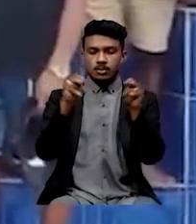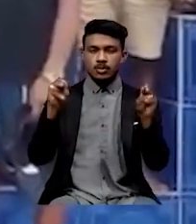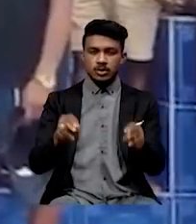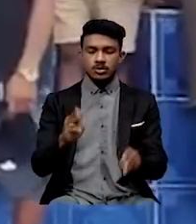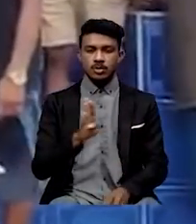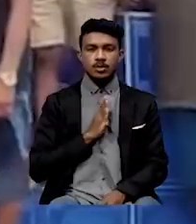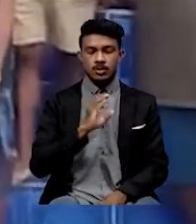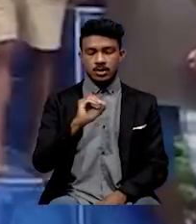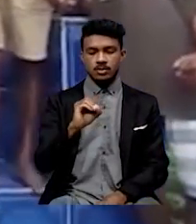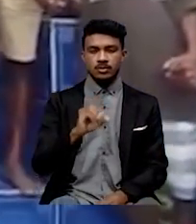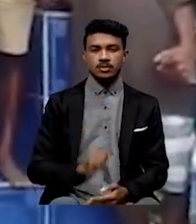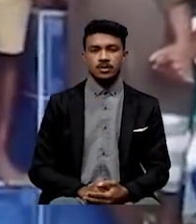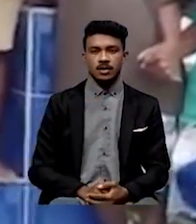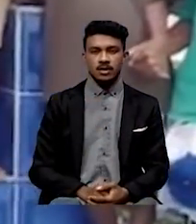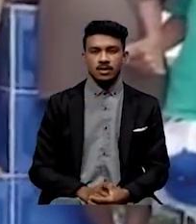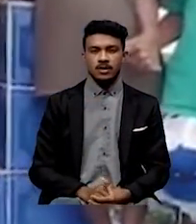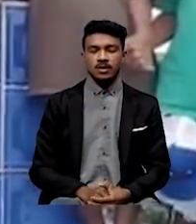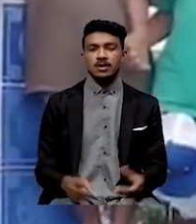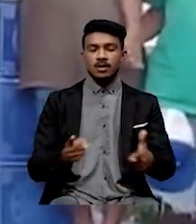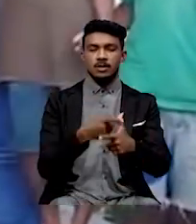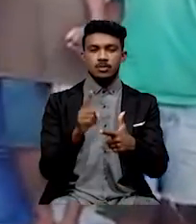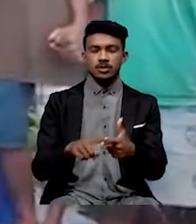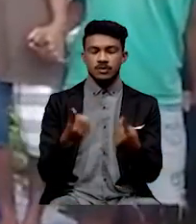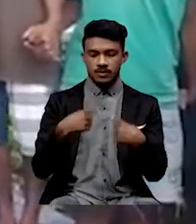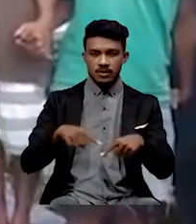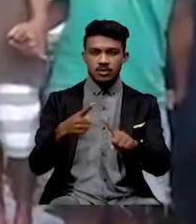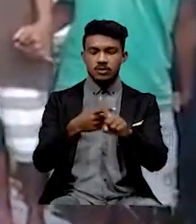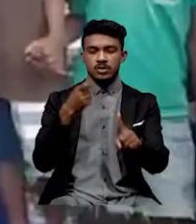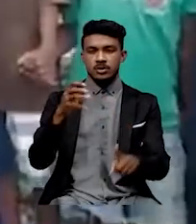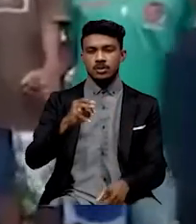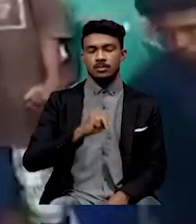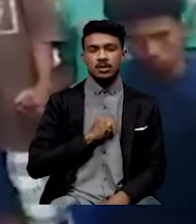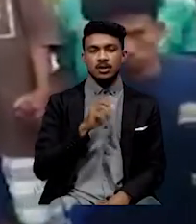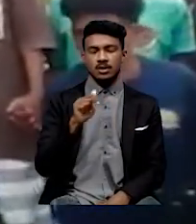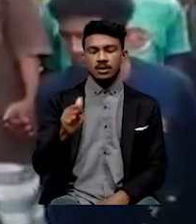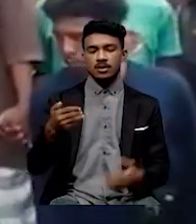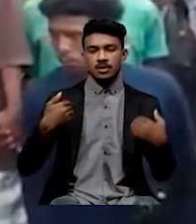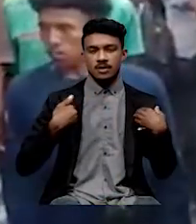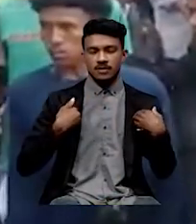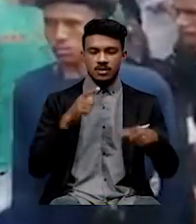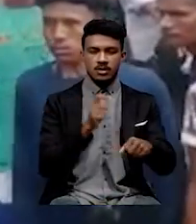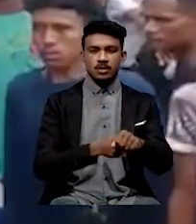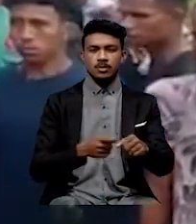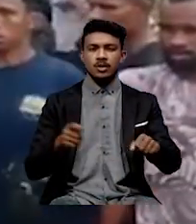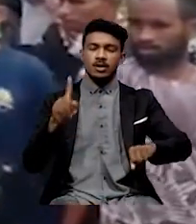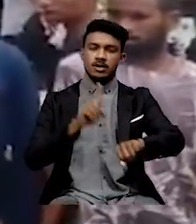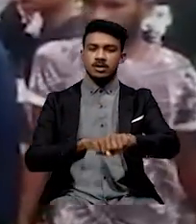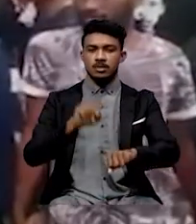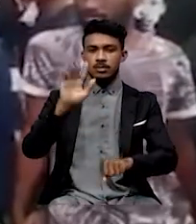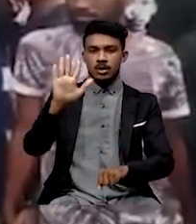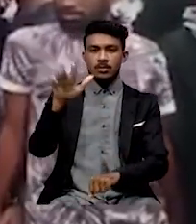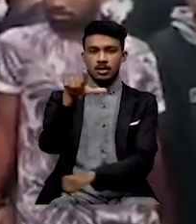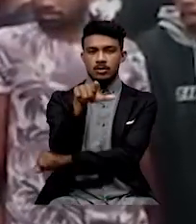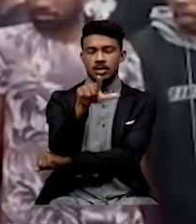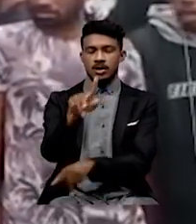Bobenaro, município Bobenaro, hafoin fila husi Maliana Vila. Acontecimento ne acontece ia tukulima loro kraik hafoin cidadão